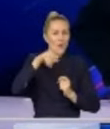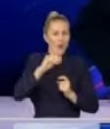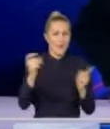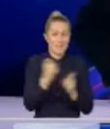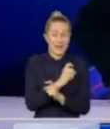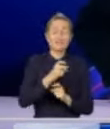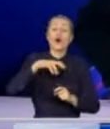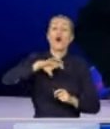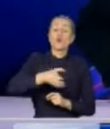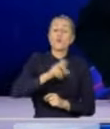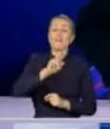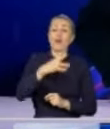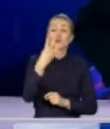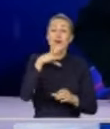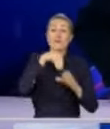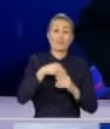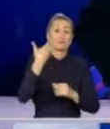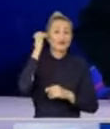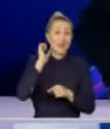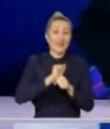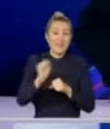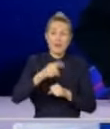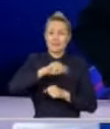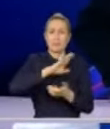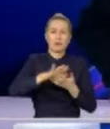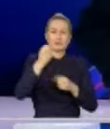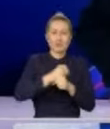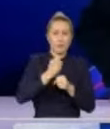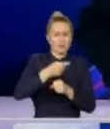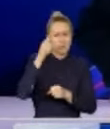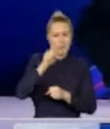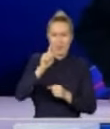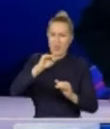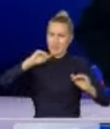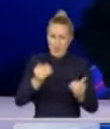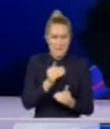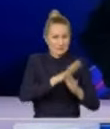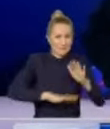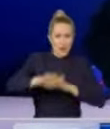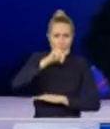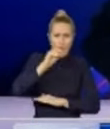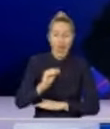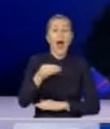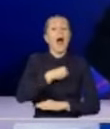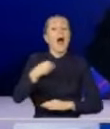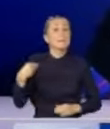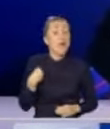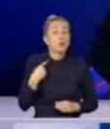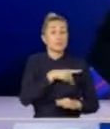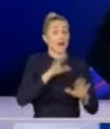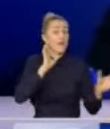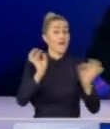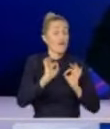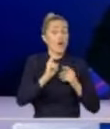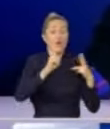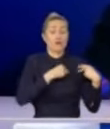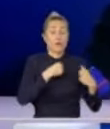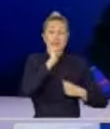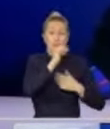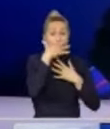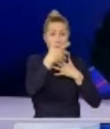V4 Czechy mają najniższą stopę bezrobocia w całej wspólnocie. A Polska według najnowszych danych Komisji Europejskiej ma najbardziej stabilną